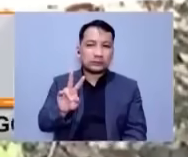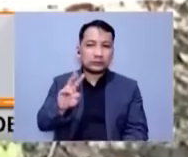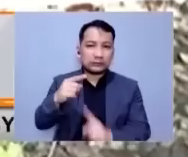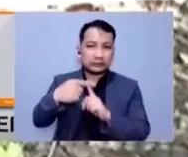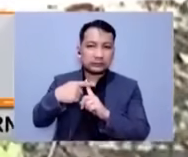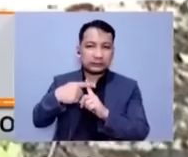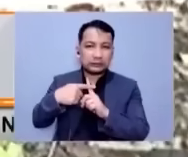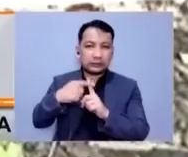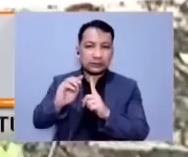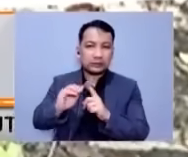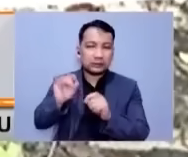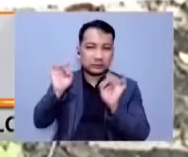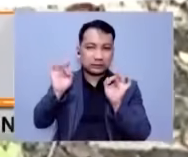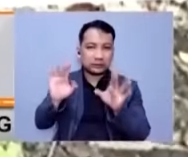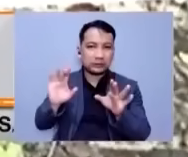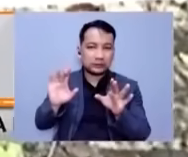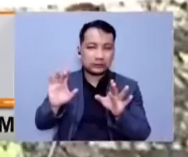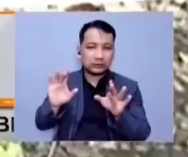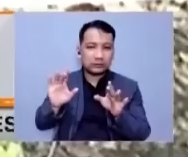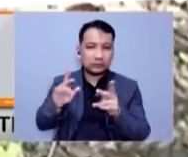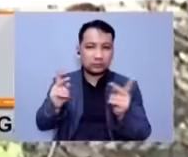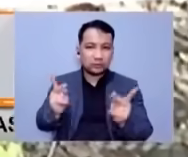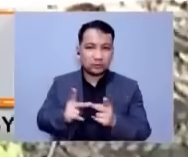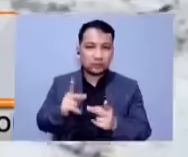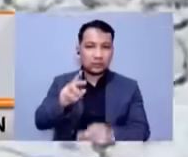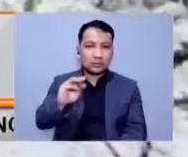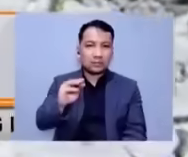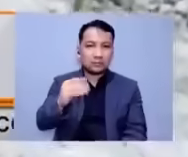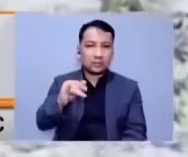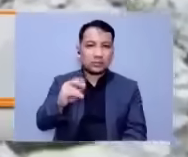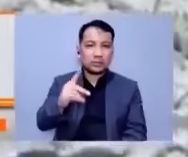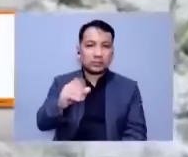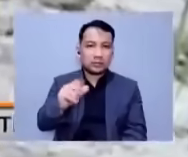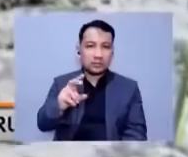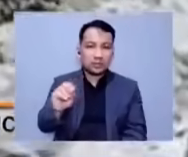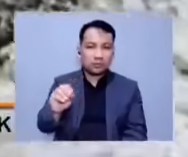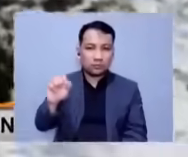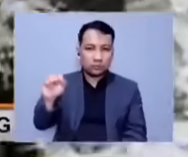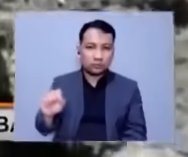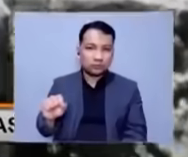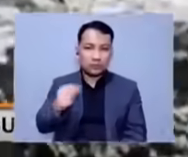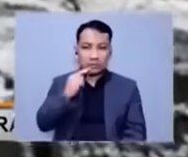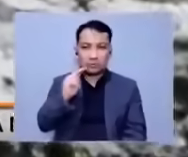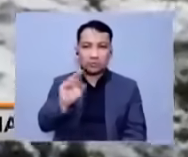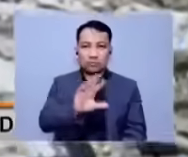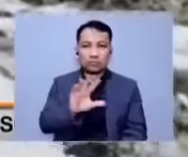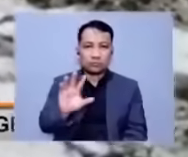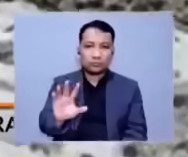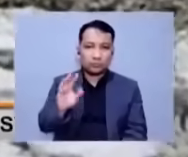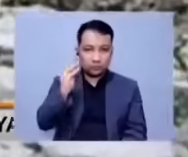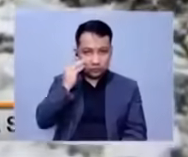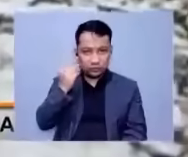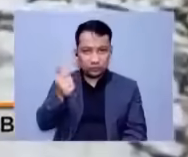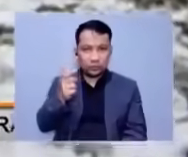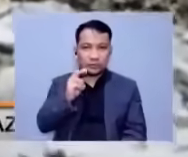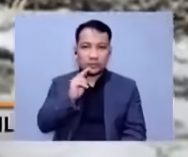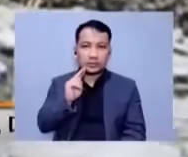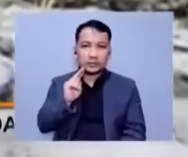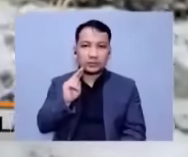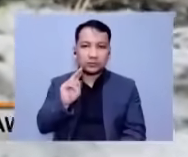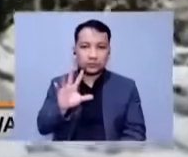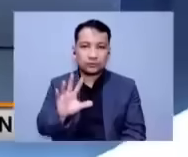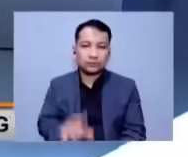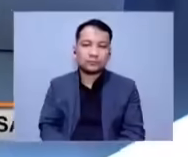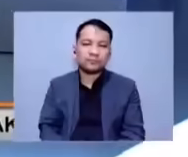danger level ang heat index sa Maguindanao del Sur. Nagbabalita mula sa frontline, Mon Gualvez,